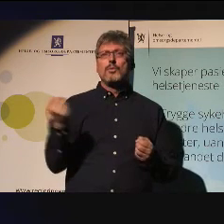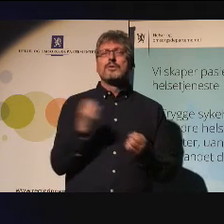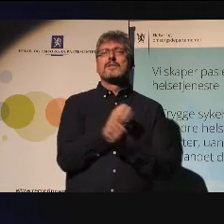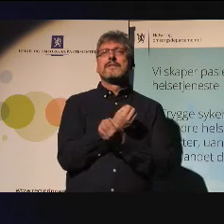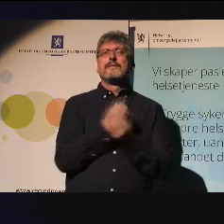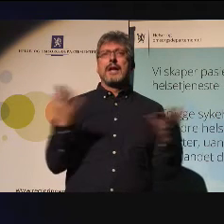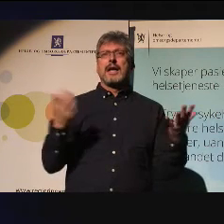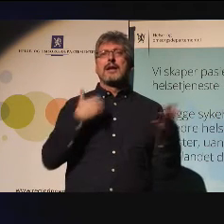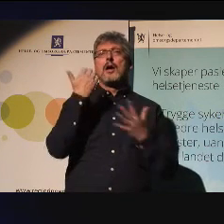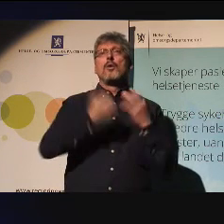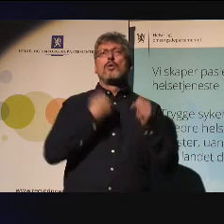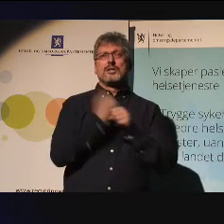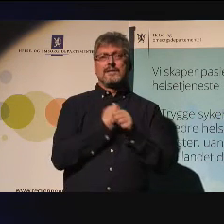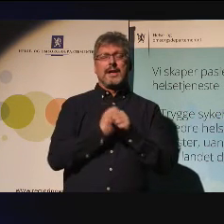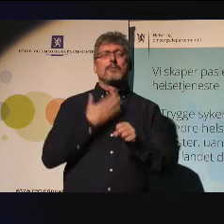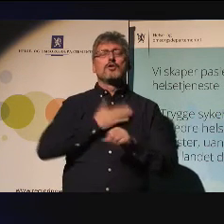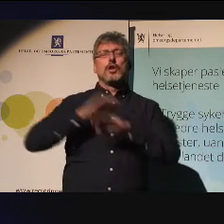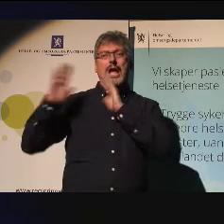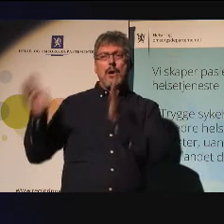flere årsverk i sykehusene.